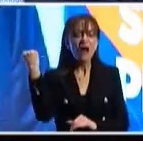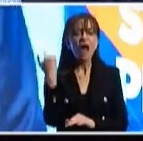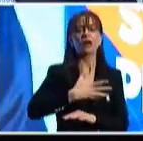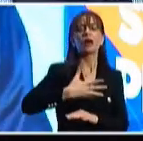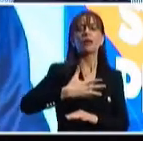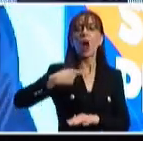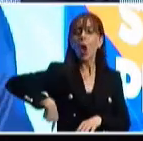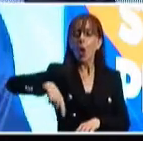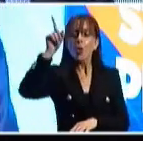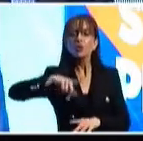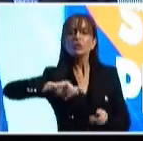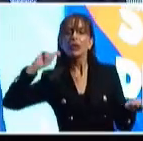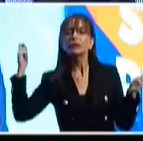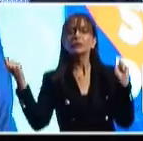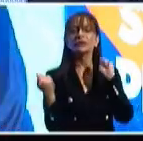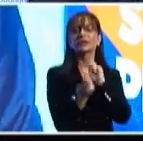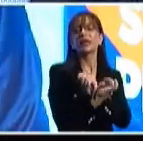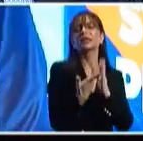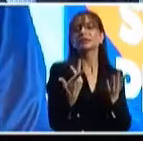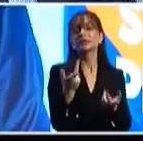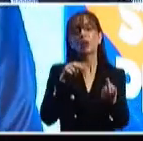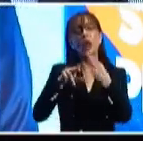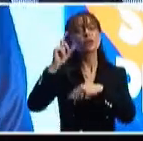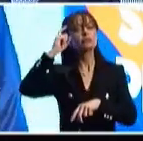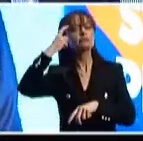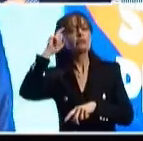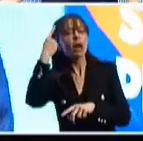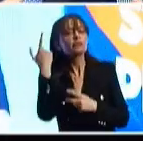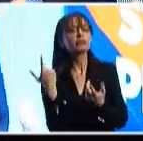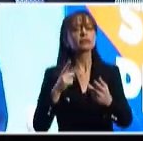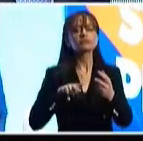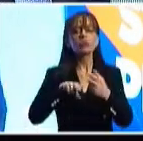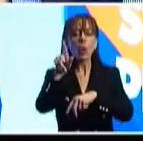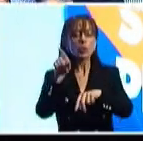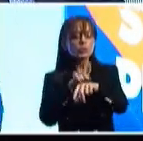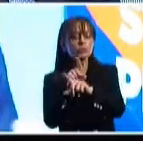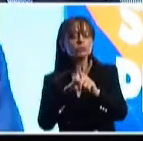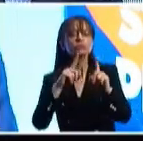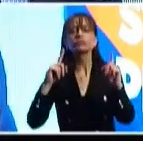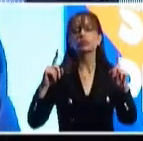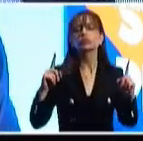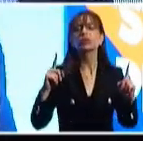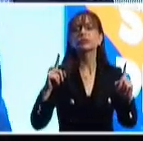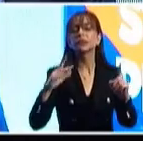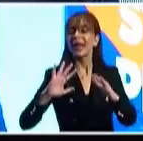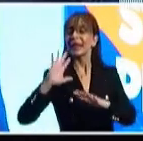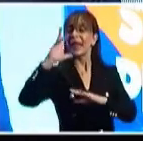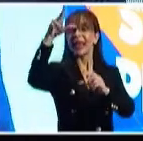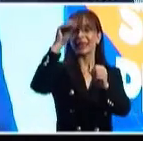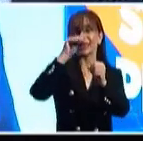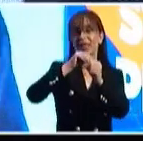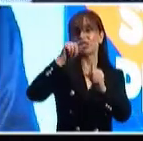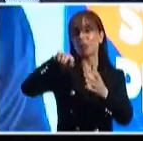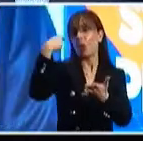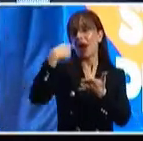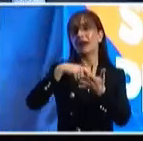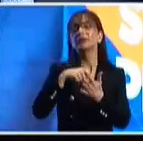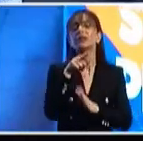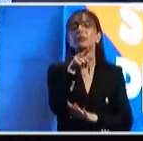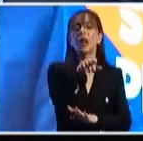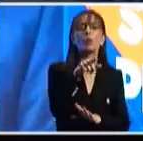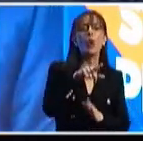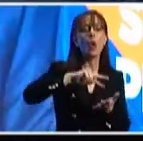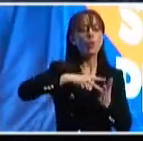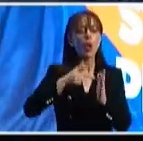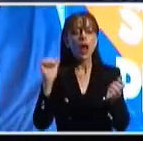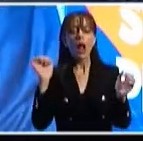bu ulaşım tahmin modeliyle birlikte biz gelecek için bu yatırımlarımızı bu modelle